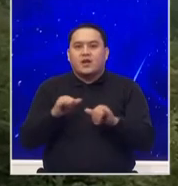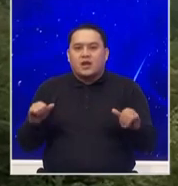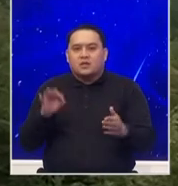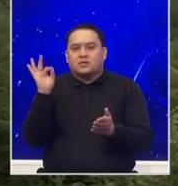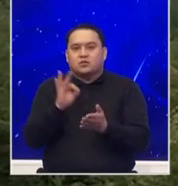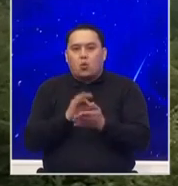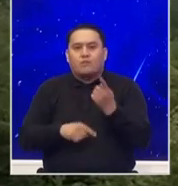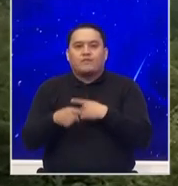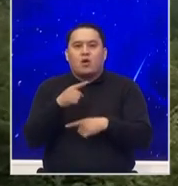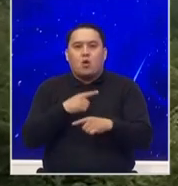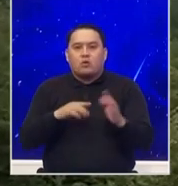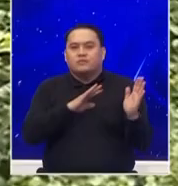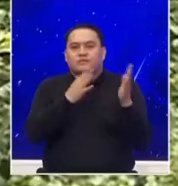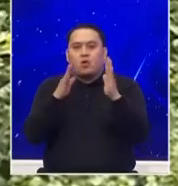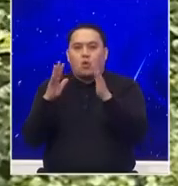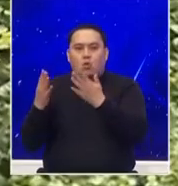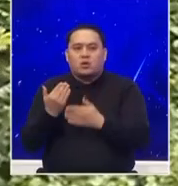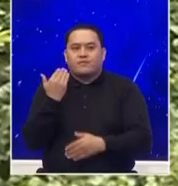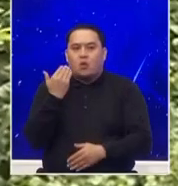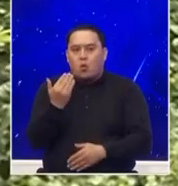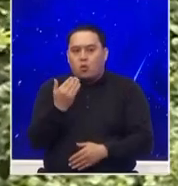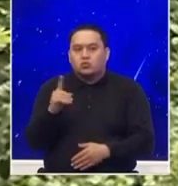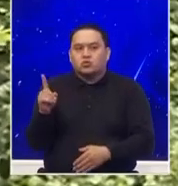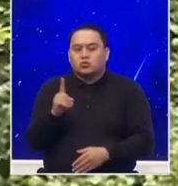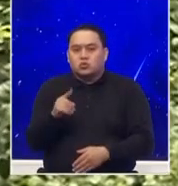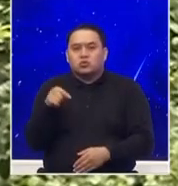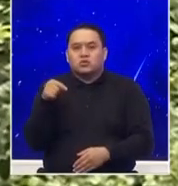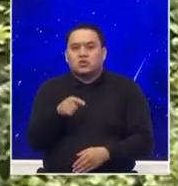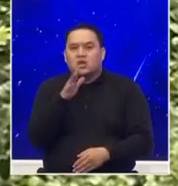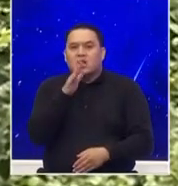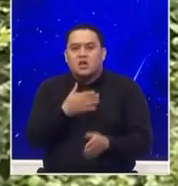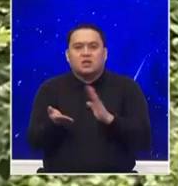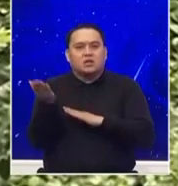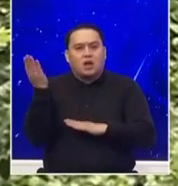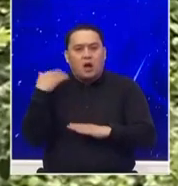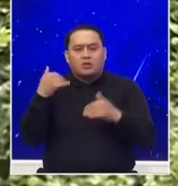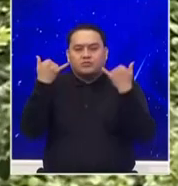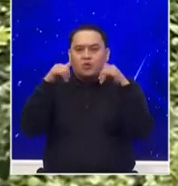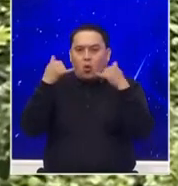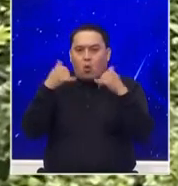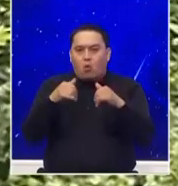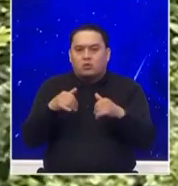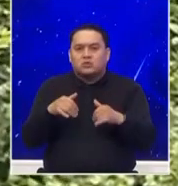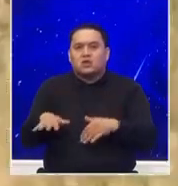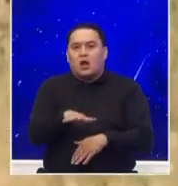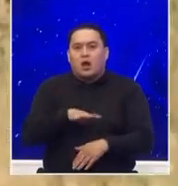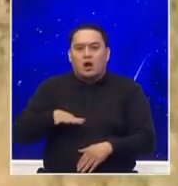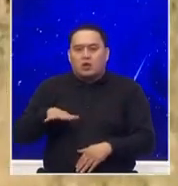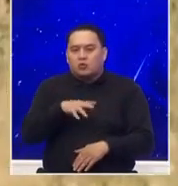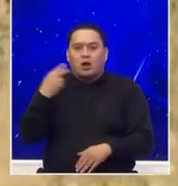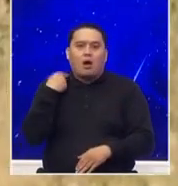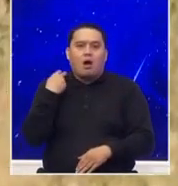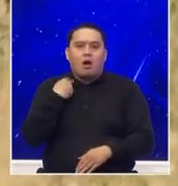целью вернуть их в леса графства Кент. Считается, что тысячи лет назад эти массивные создания бродили по территории